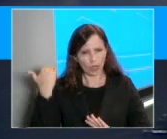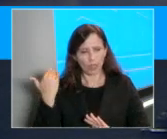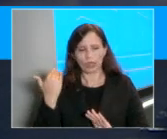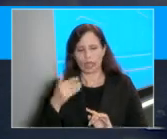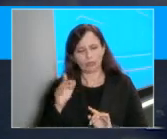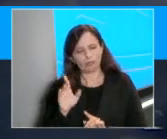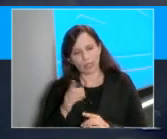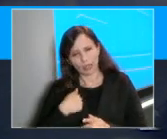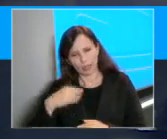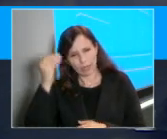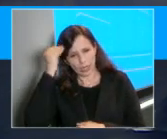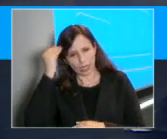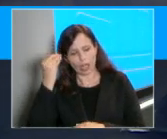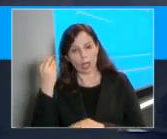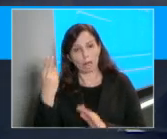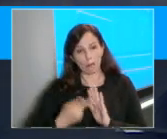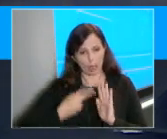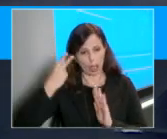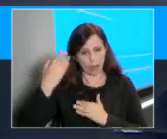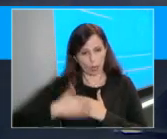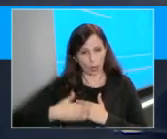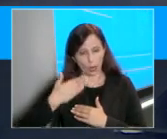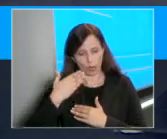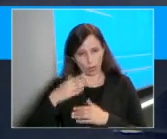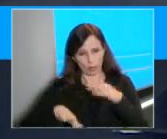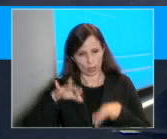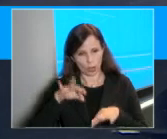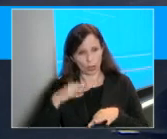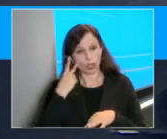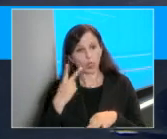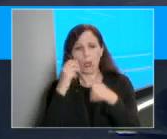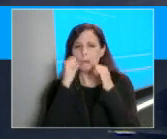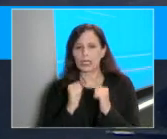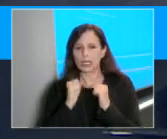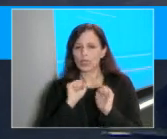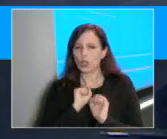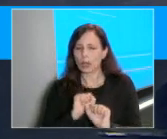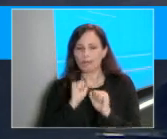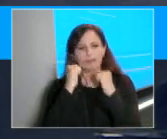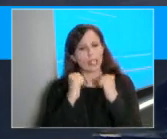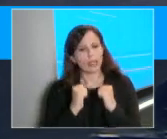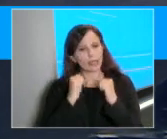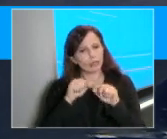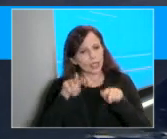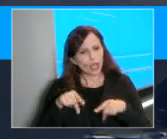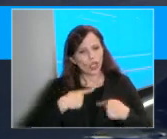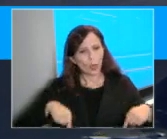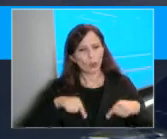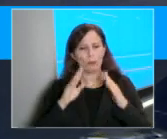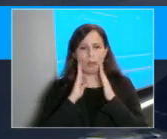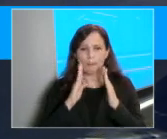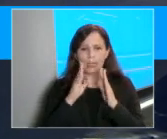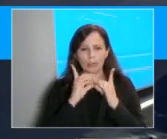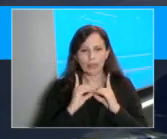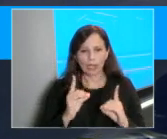על זה, ואני מזכיר לך שבשתי מערכות הבחירות ראינו שיש לנו בסיס תומכים מאוד יציב, שעבר איתנו, מאמין בדרך שלנו